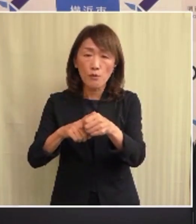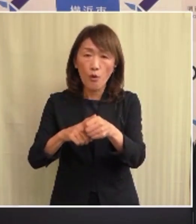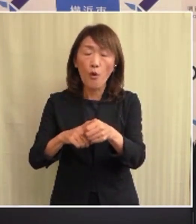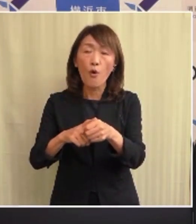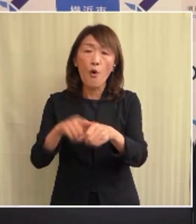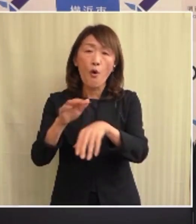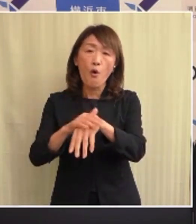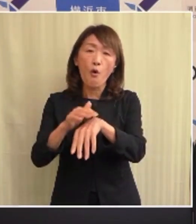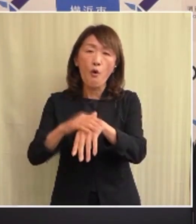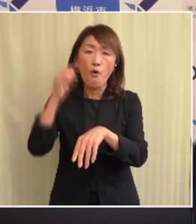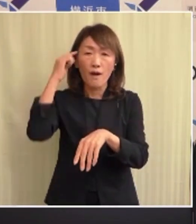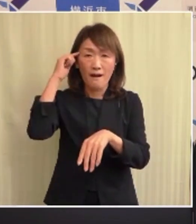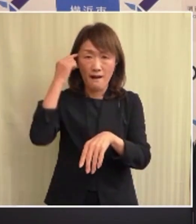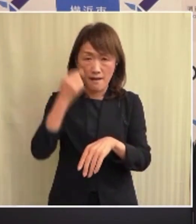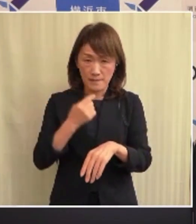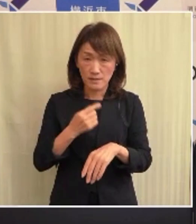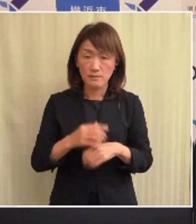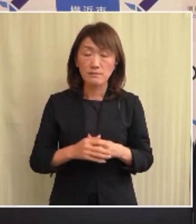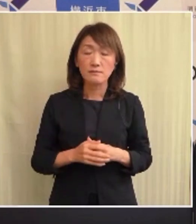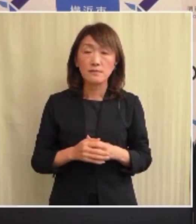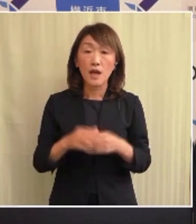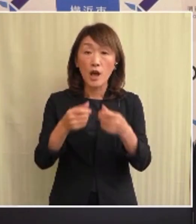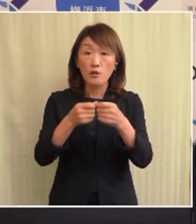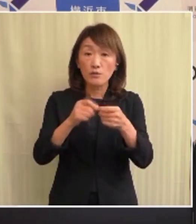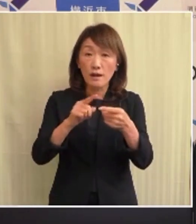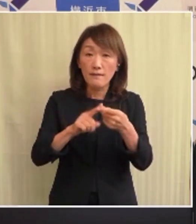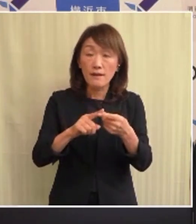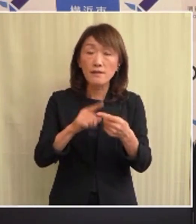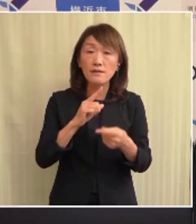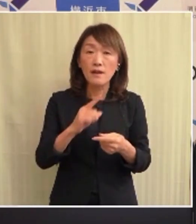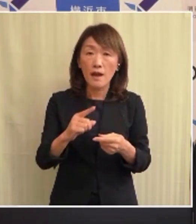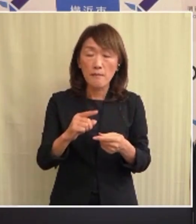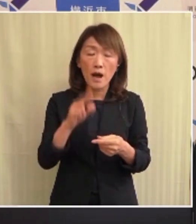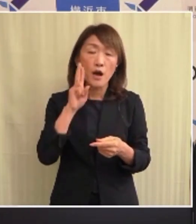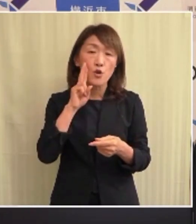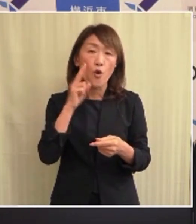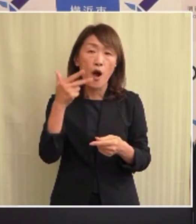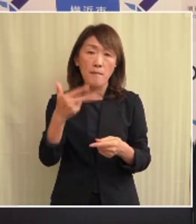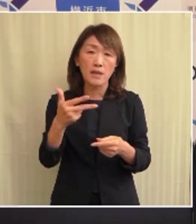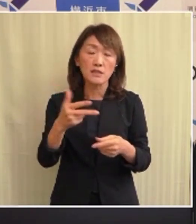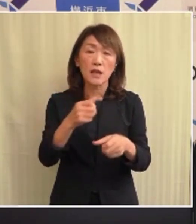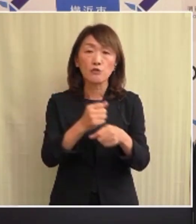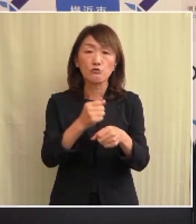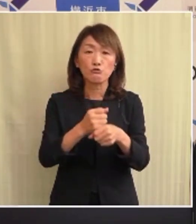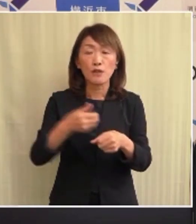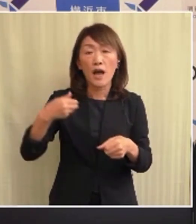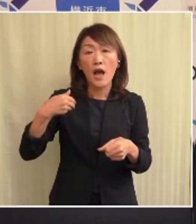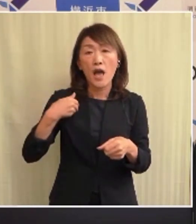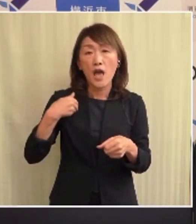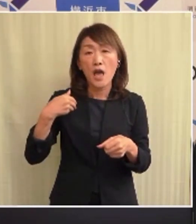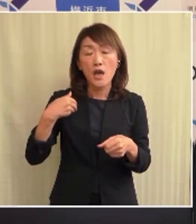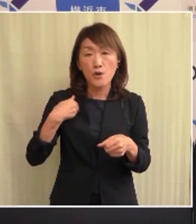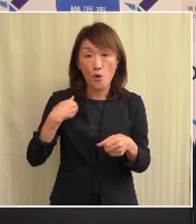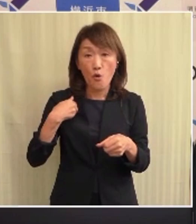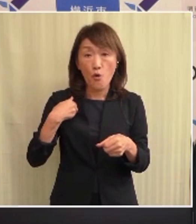。具体的にはですね、本市が、横浜市が作成したこう栄養価、1食あたりの栄養価の基